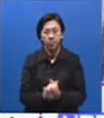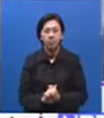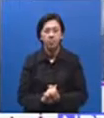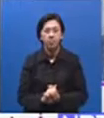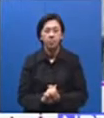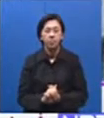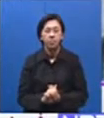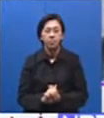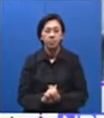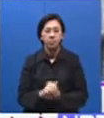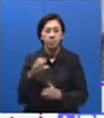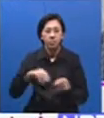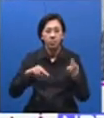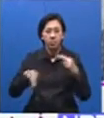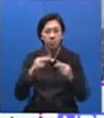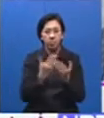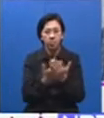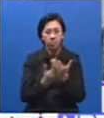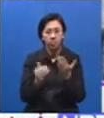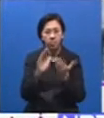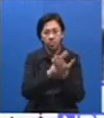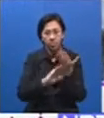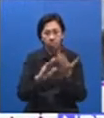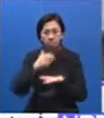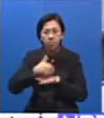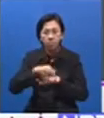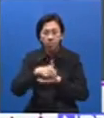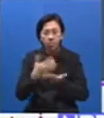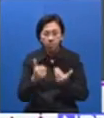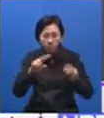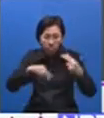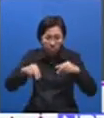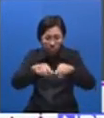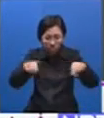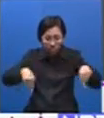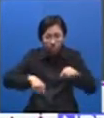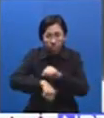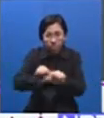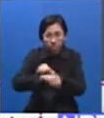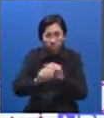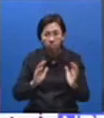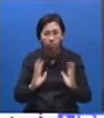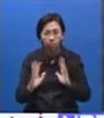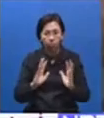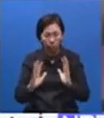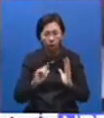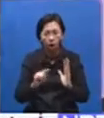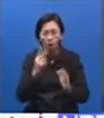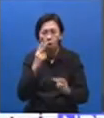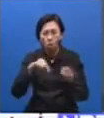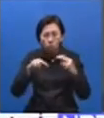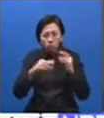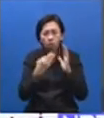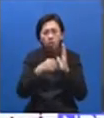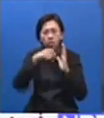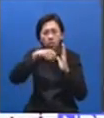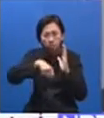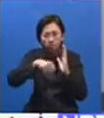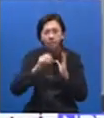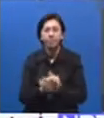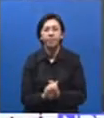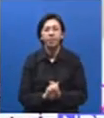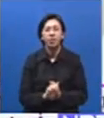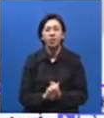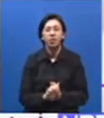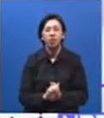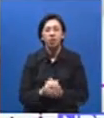งานการตรวจเงินแผ่นดินเปิดเผยความคืบหน้าการตรวจสอบทุจริตสร้างสนามฟุตซอลในพื้นที่จังหวัดนครราชสีมาวัน